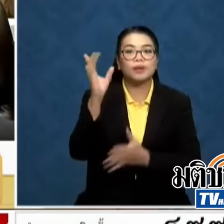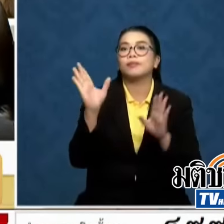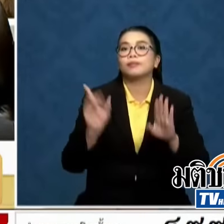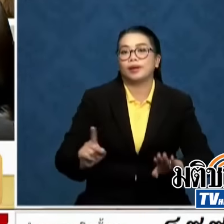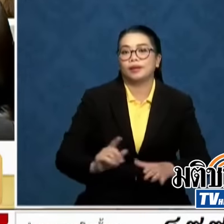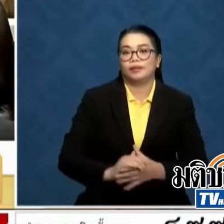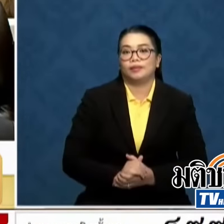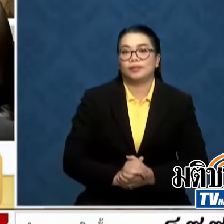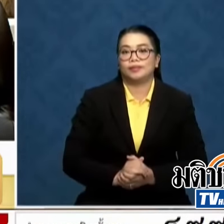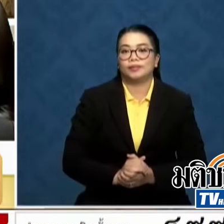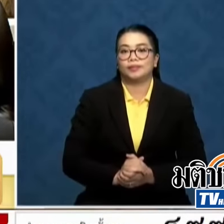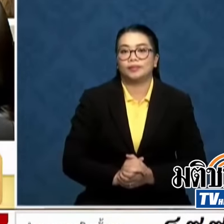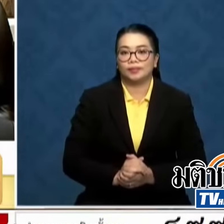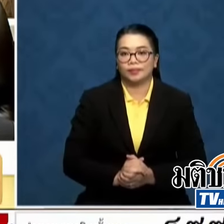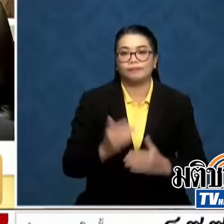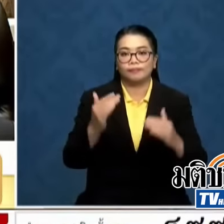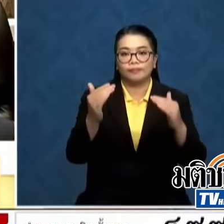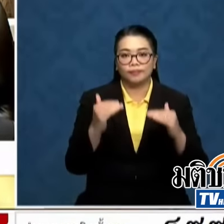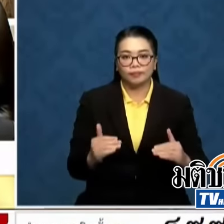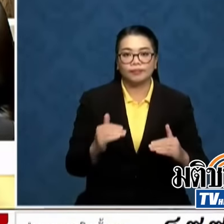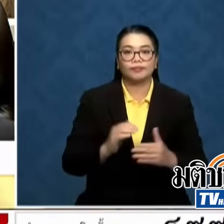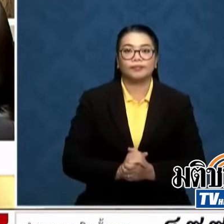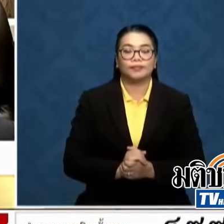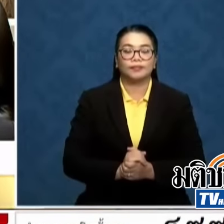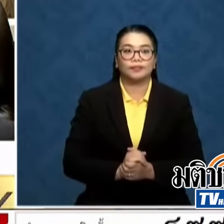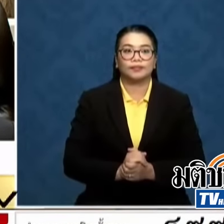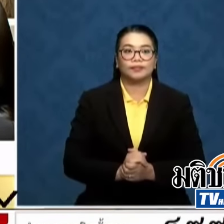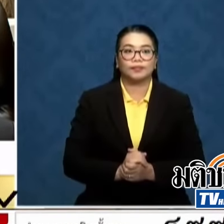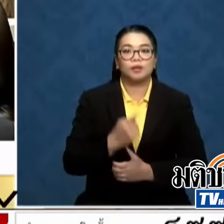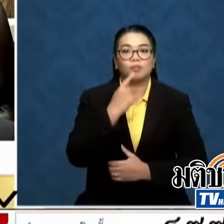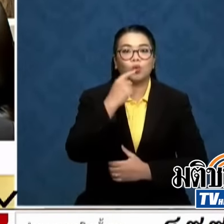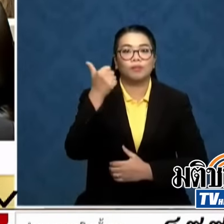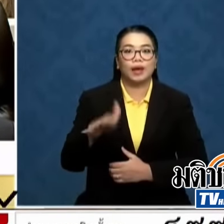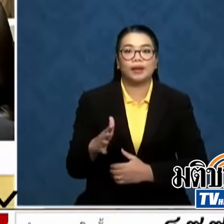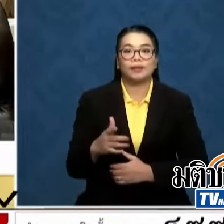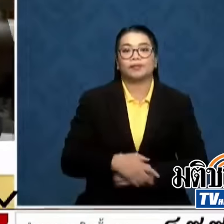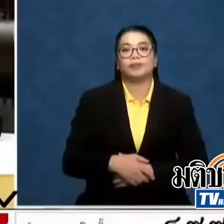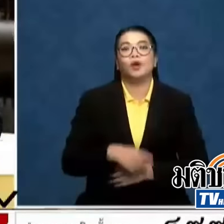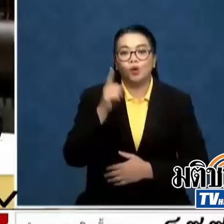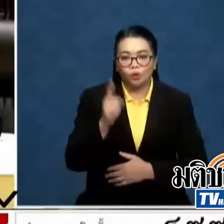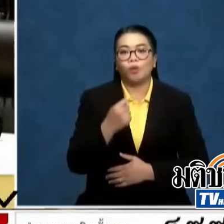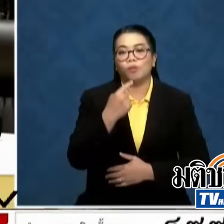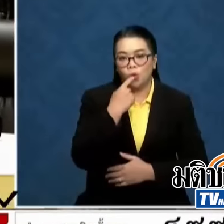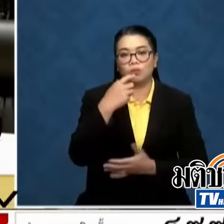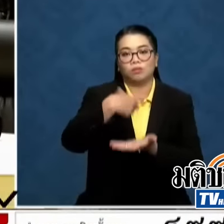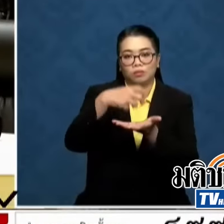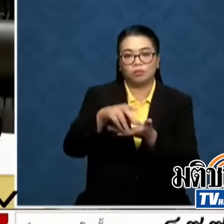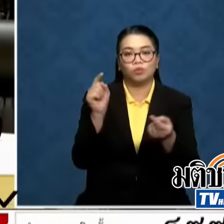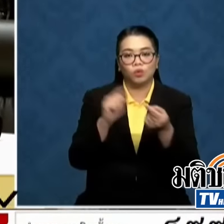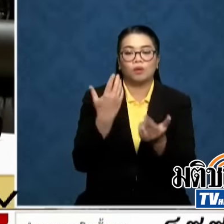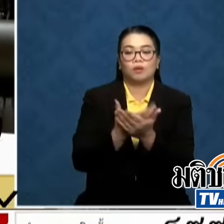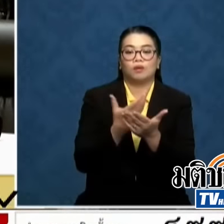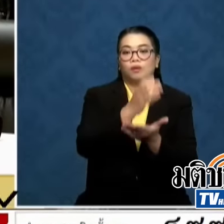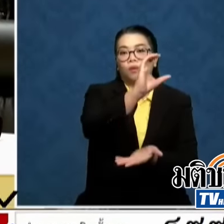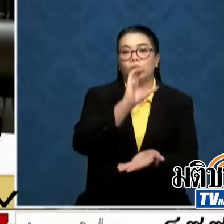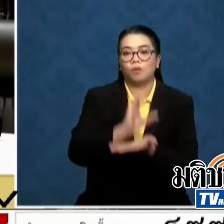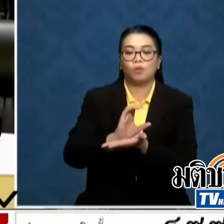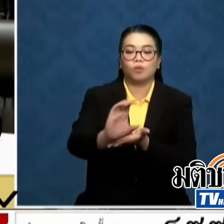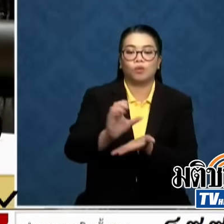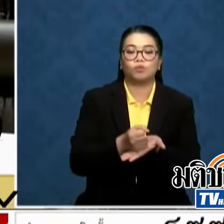ไงเรื่องต่อมาอีกเรื่องหนึ่งพูดไม่ได้ไม่พูดไม่ได้เรื่องของงบประมาณในการช่ว